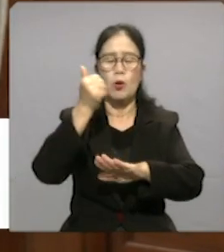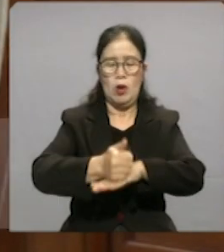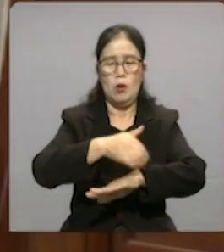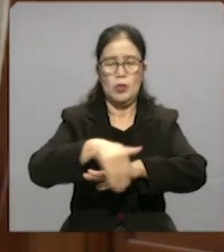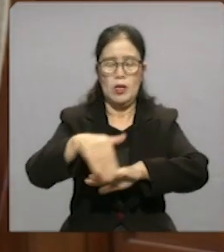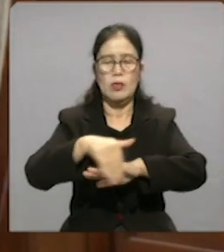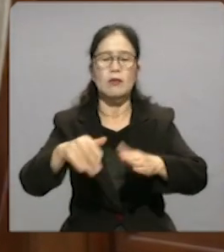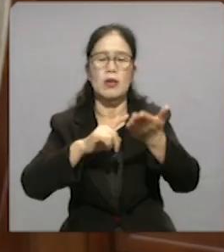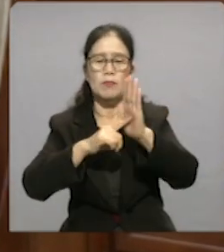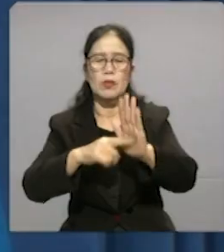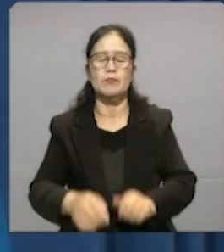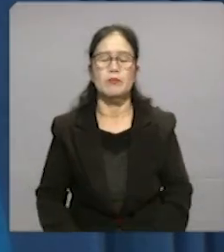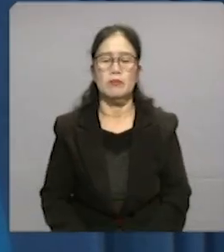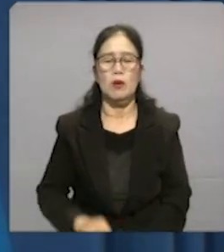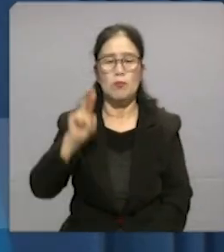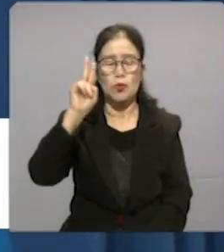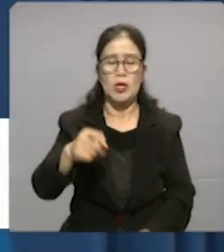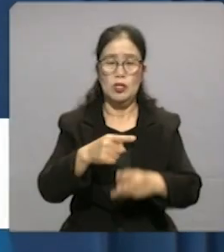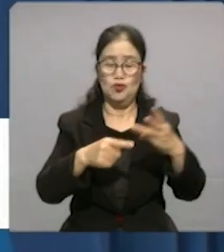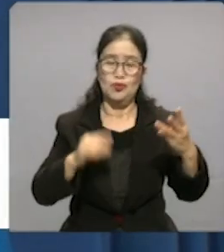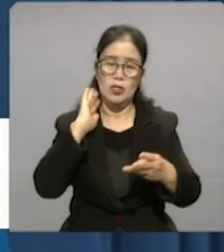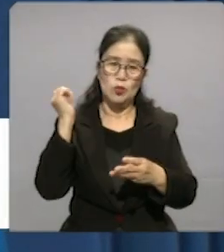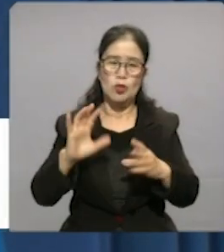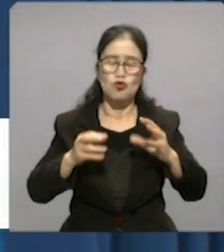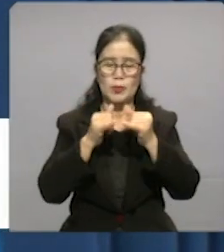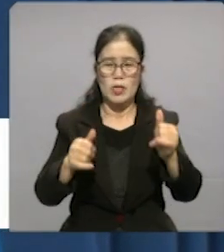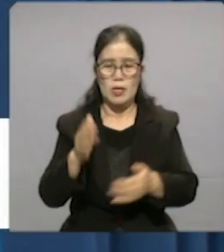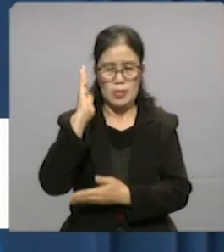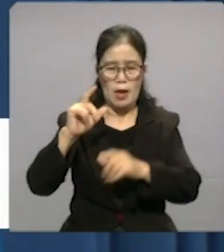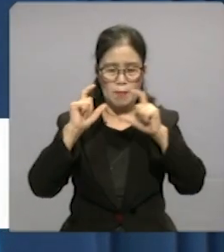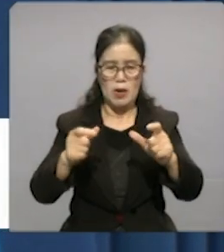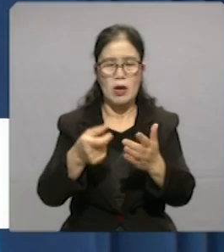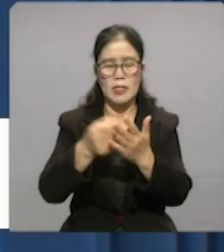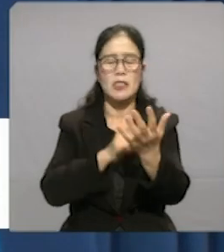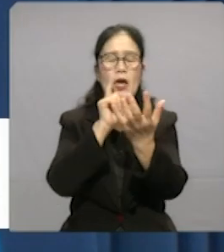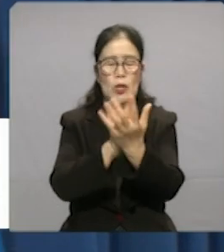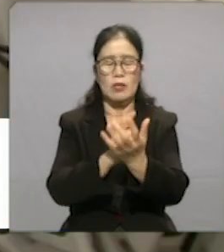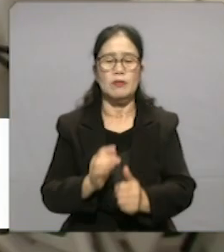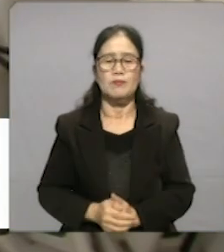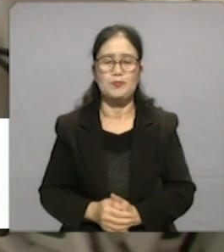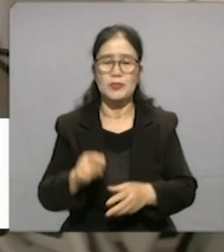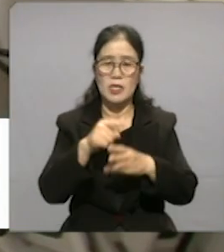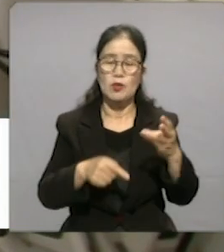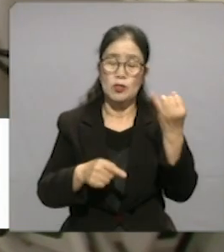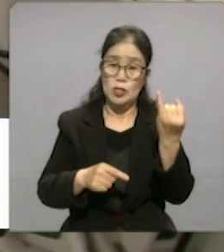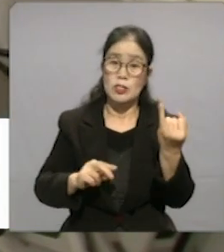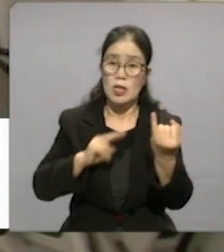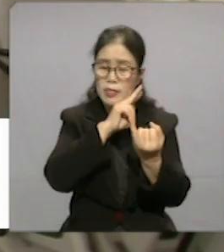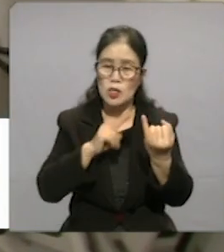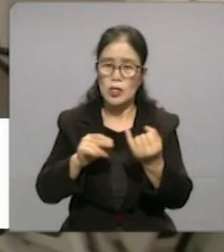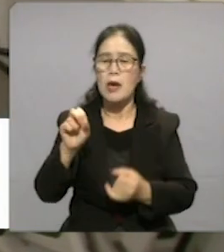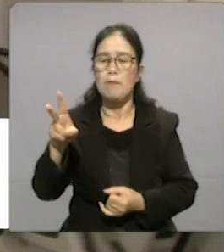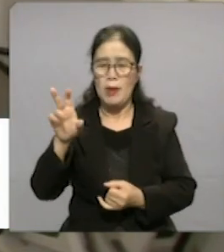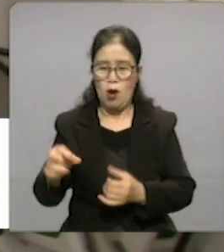발표합니다. 모레는 윤 대통령이 대국민 담화와 기자회견에 나서는데 김건희 여사 의혹에 명태균